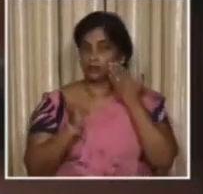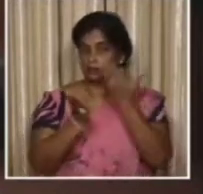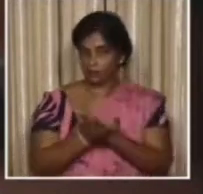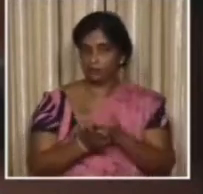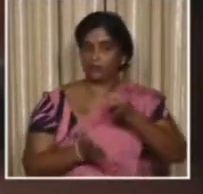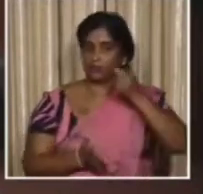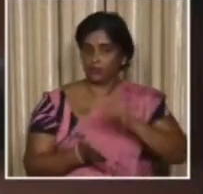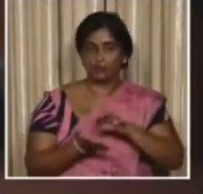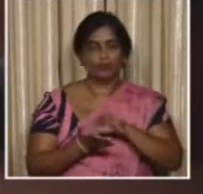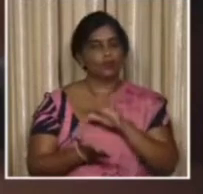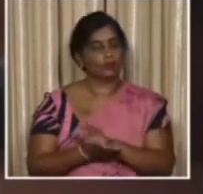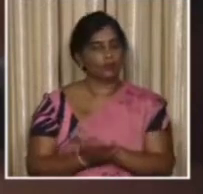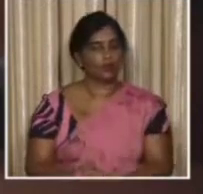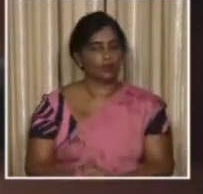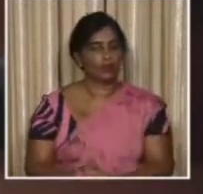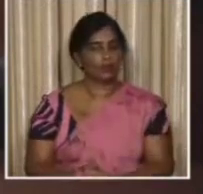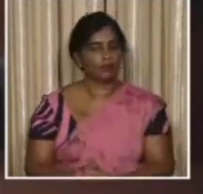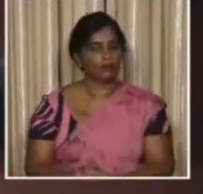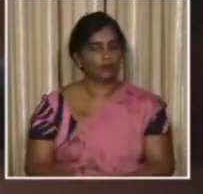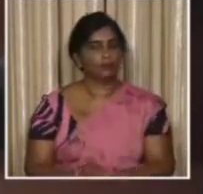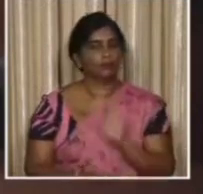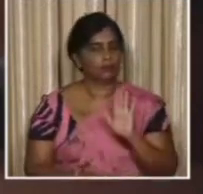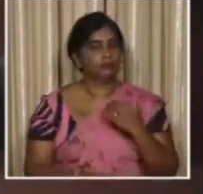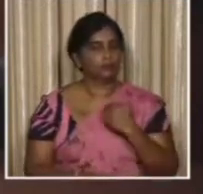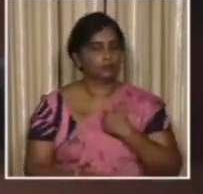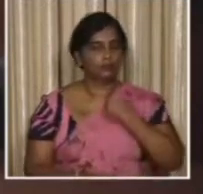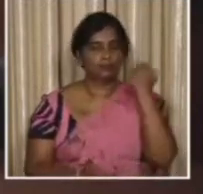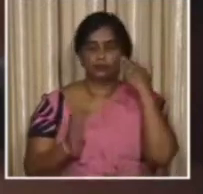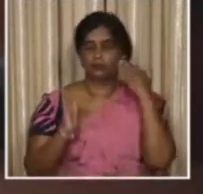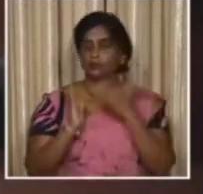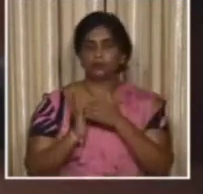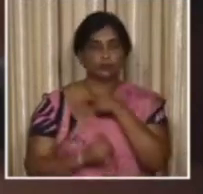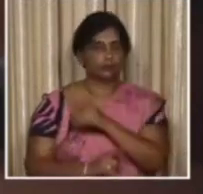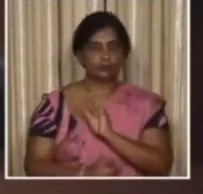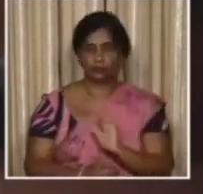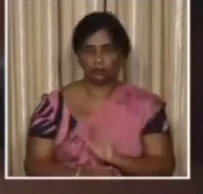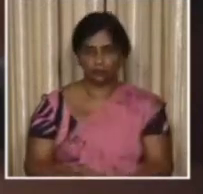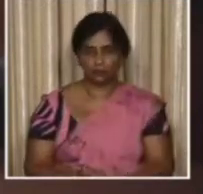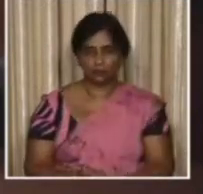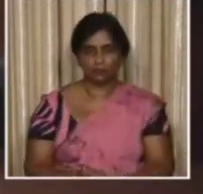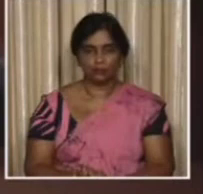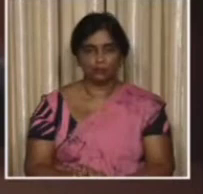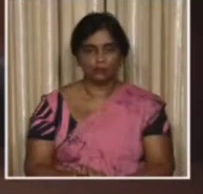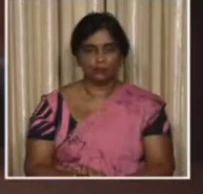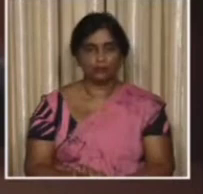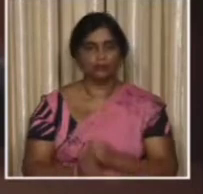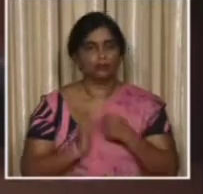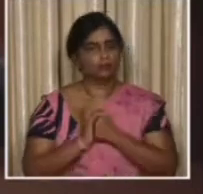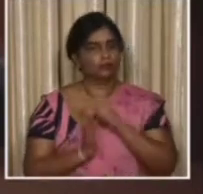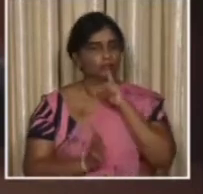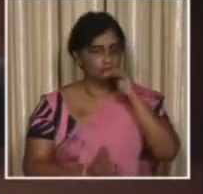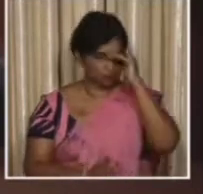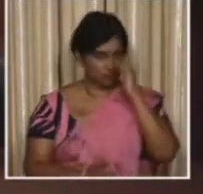kala ada sammatha karana labim pilibandawa namuth ada mama katha karanna balaporuthune pilibandawa nevey garu